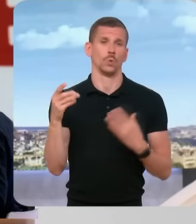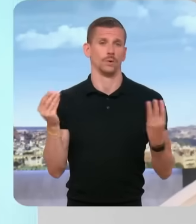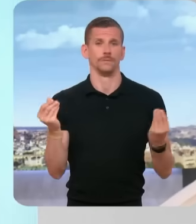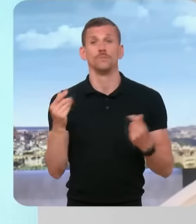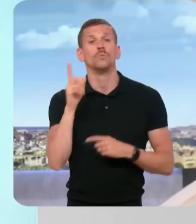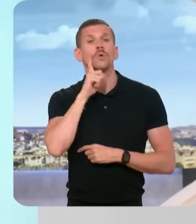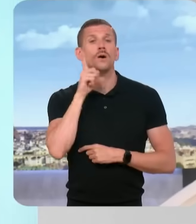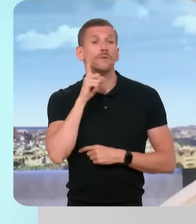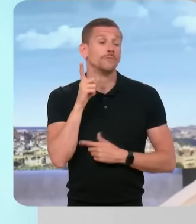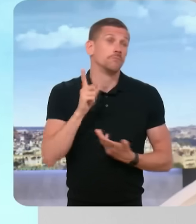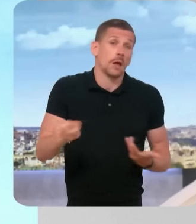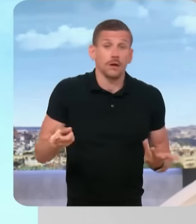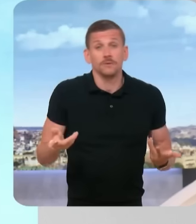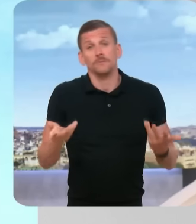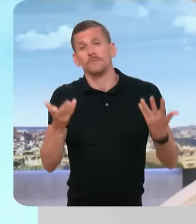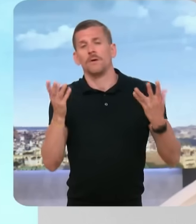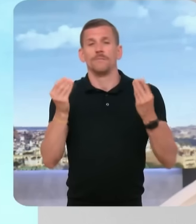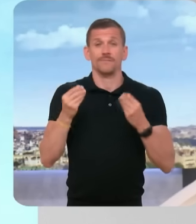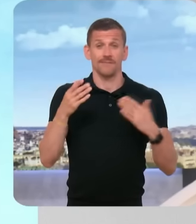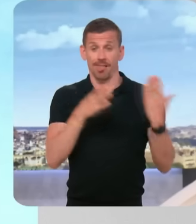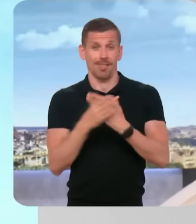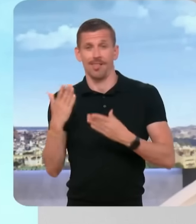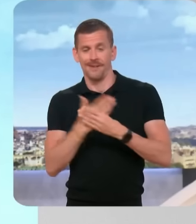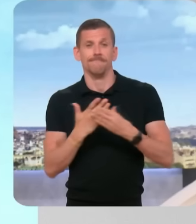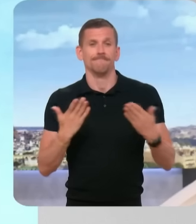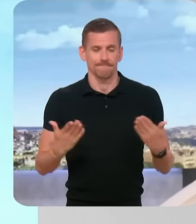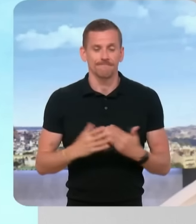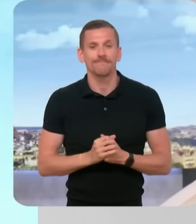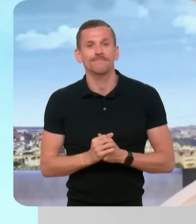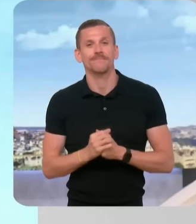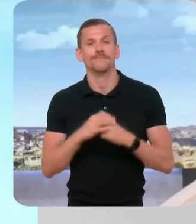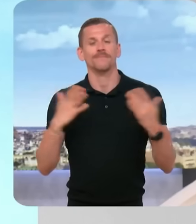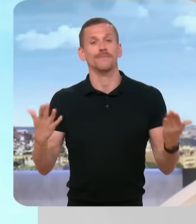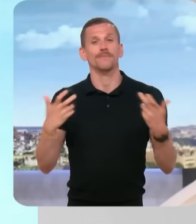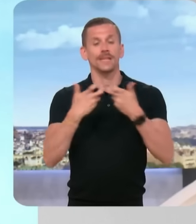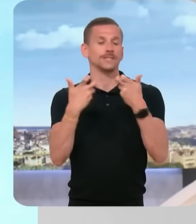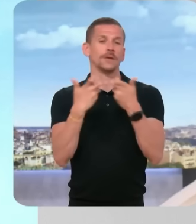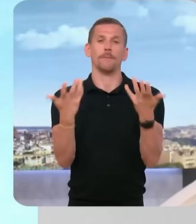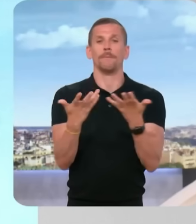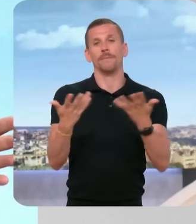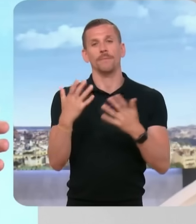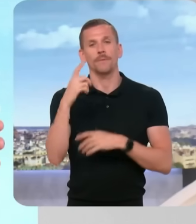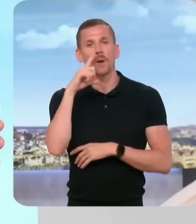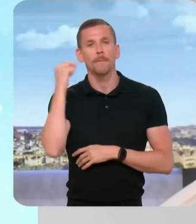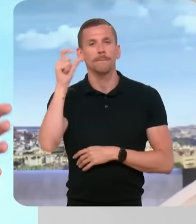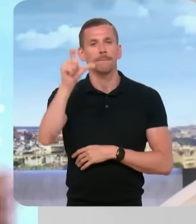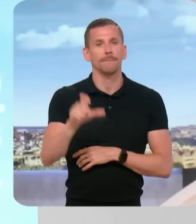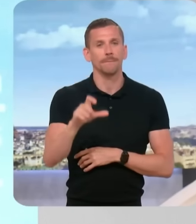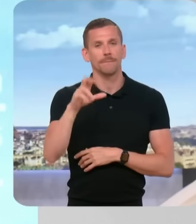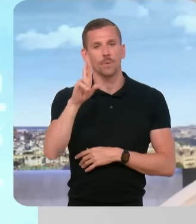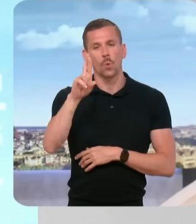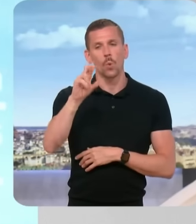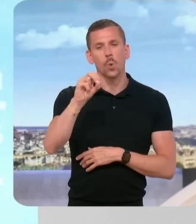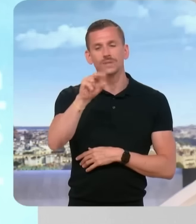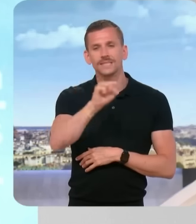Pourquoi, d'un point de vue, pourrions-nous entendre le fait que, par exemple, Fabien Roussel s'imagine